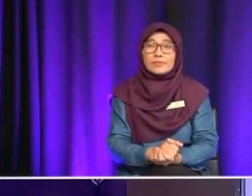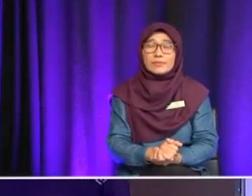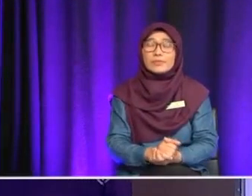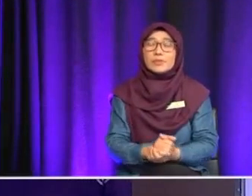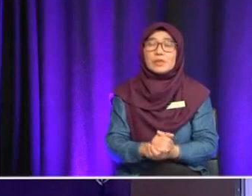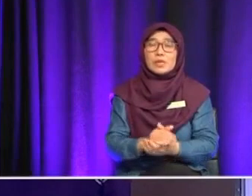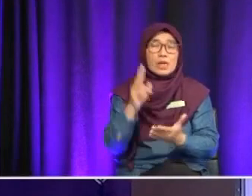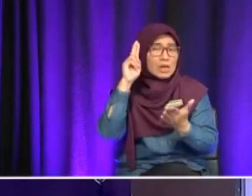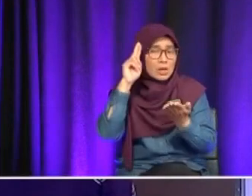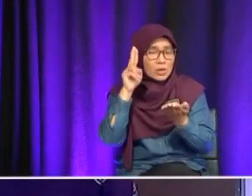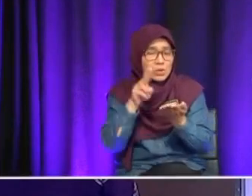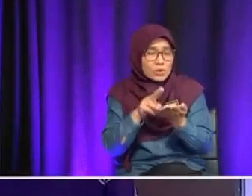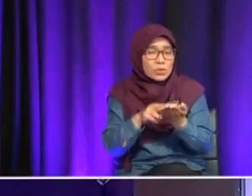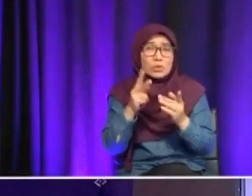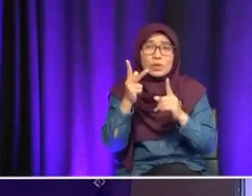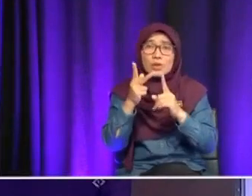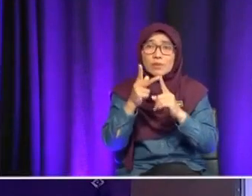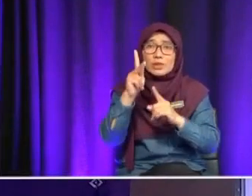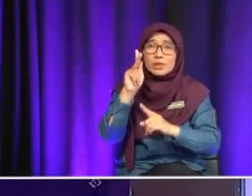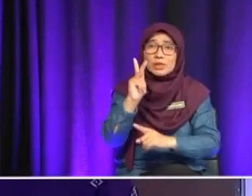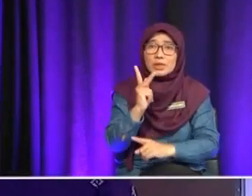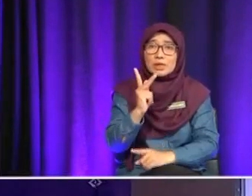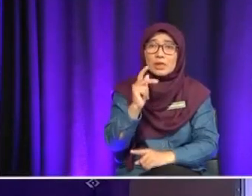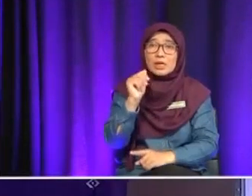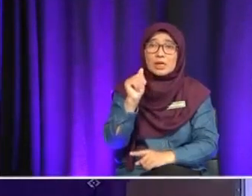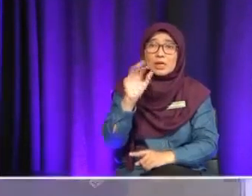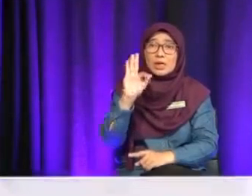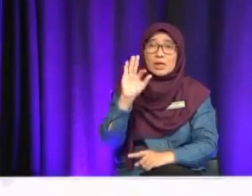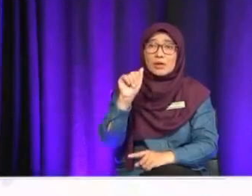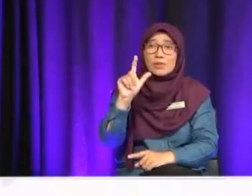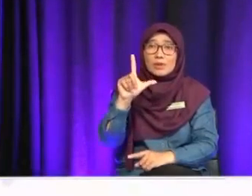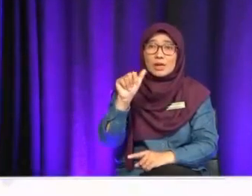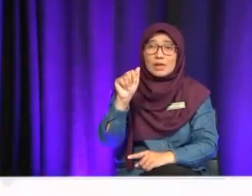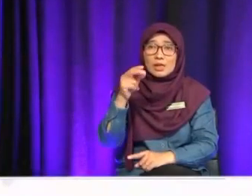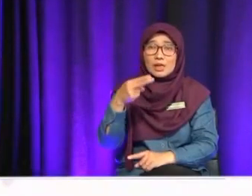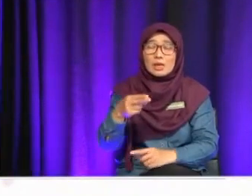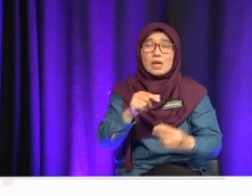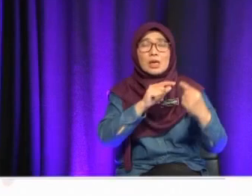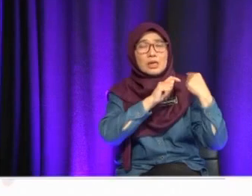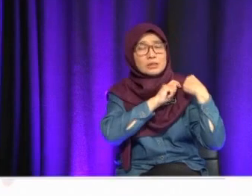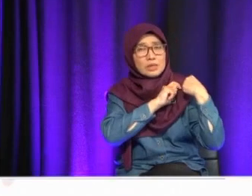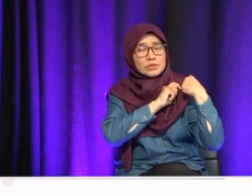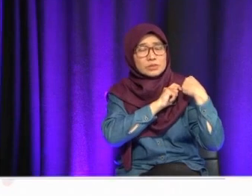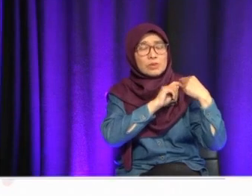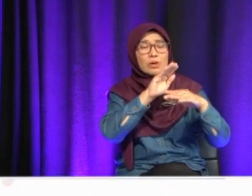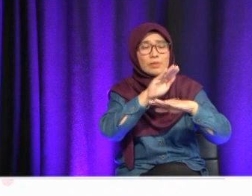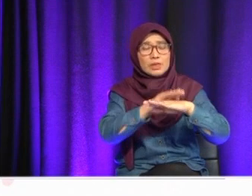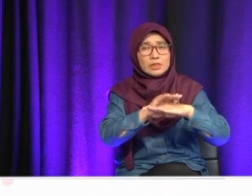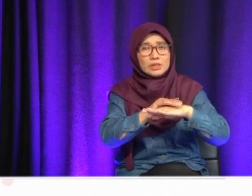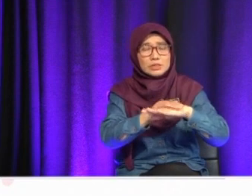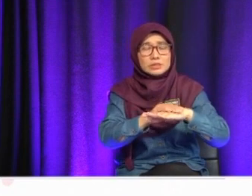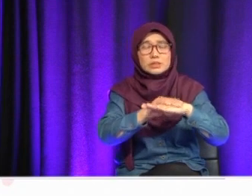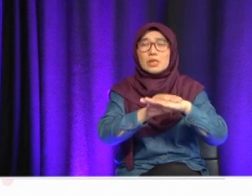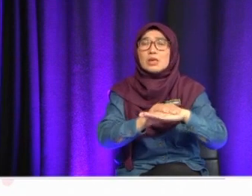kafalah, iaitu kafalah iaitu jaminan, iaitu tanggungjawab ke atas hak orang